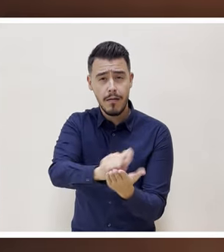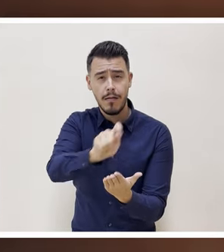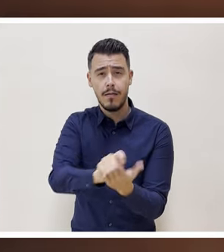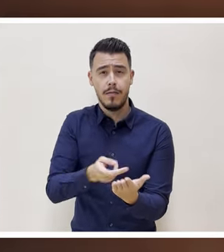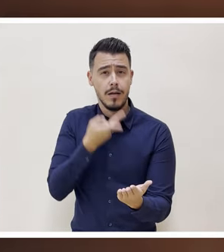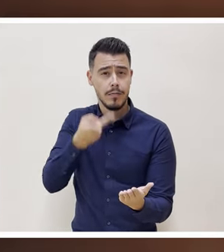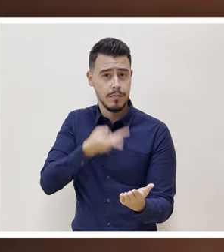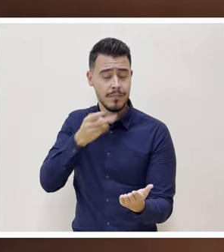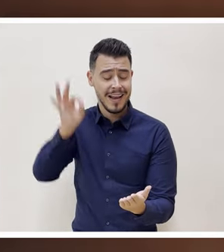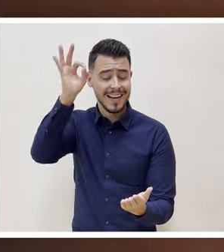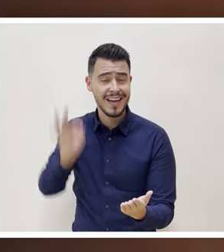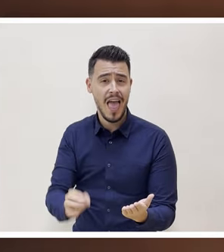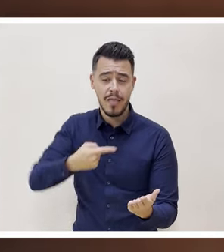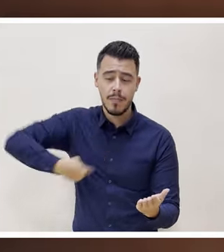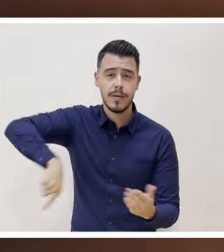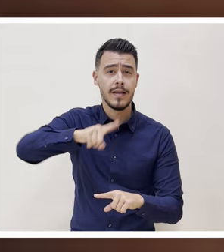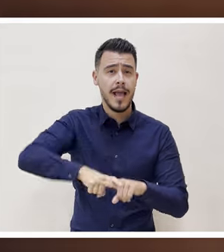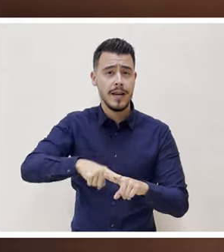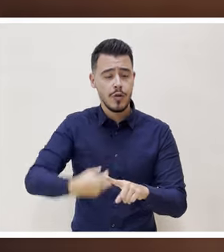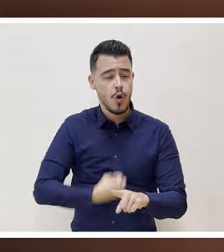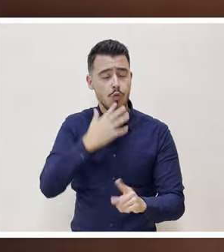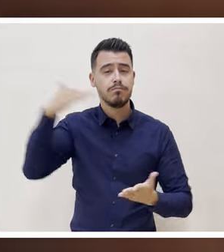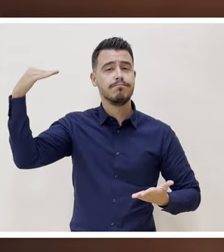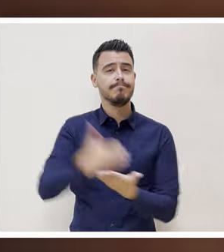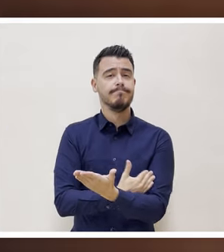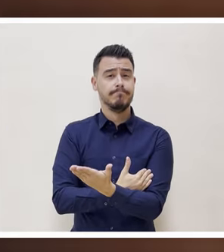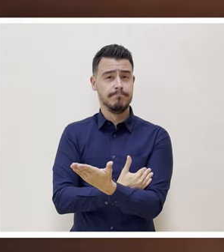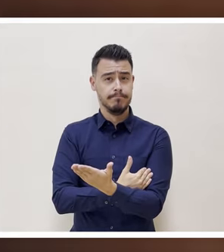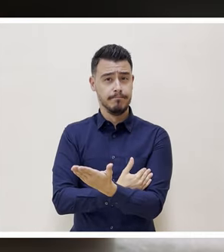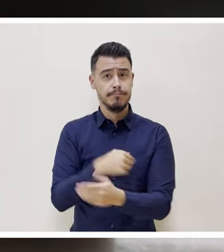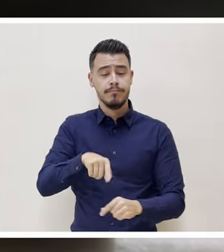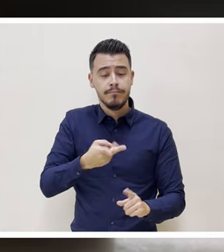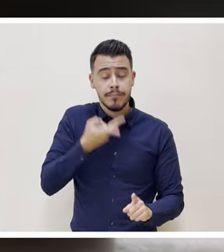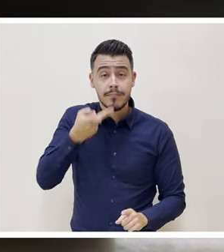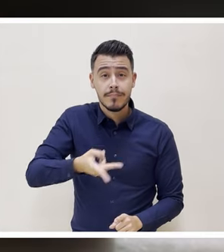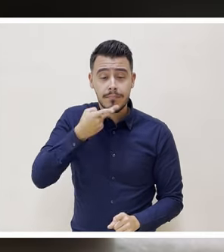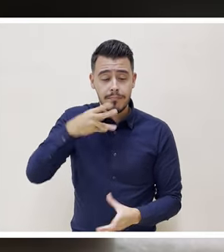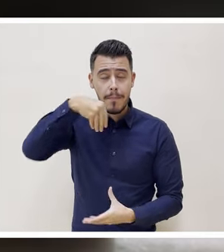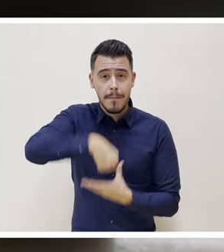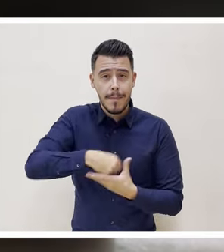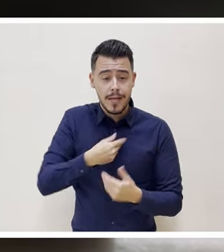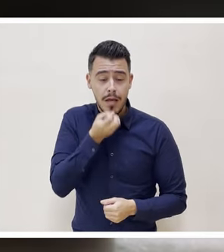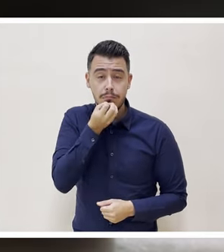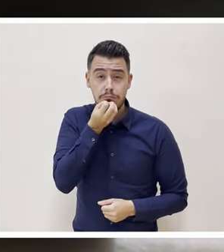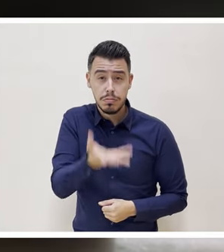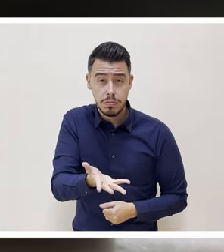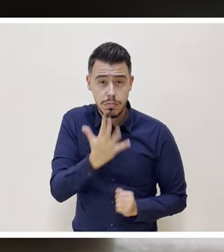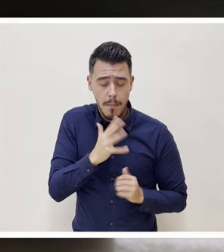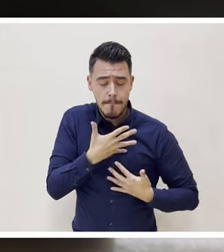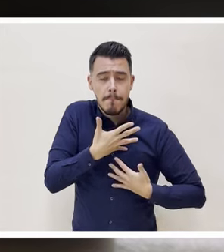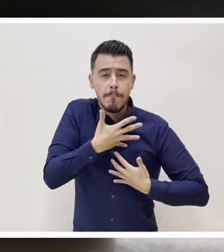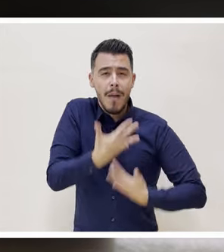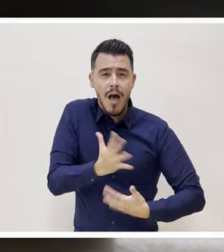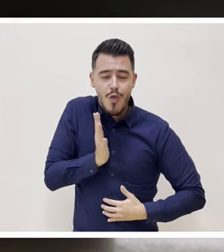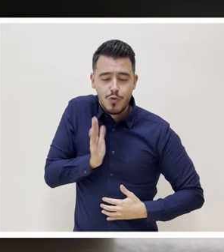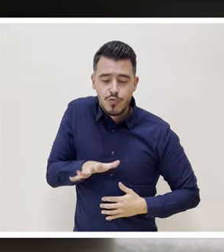έως και σήμερα, κάθε φορά που τα δικαιώματα του λαού μας παραβιάζονται. Στίχοι που μέσα τους